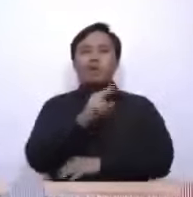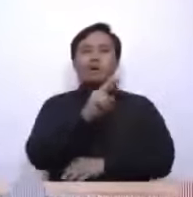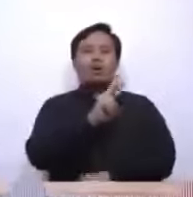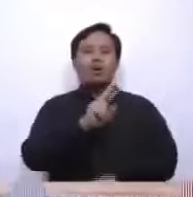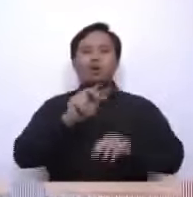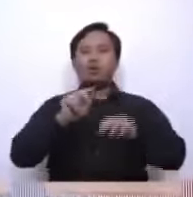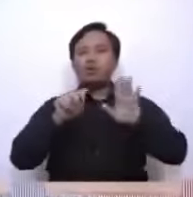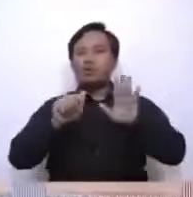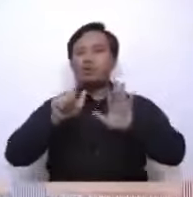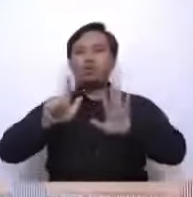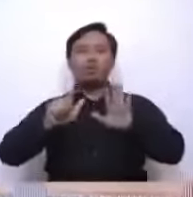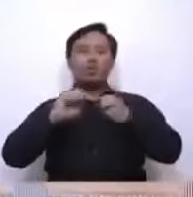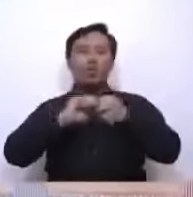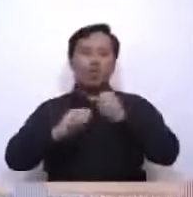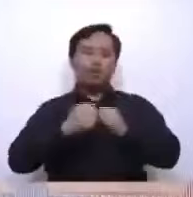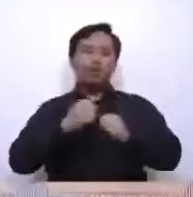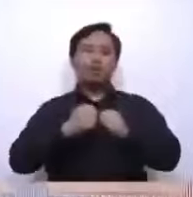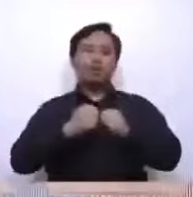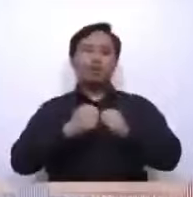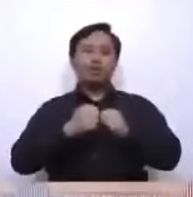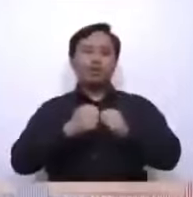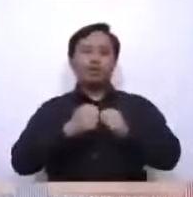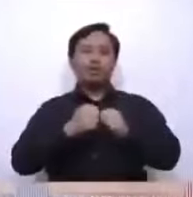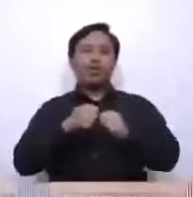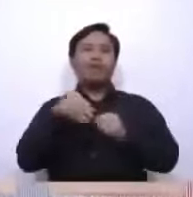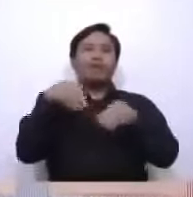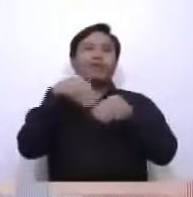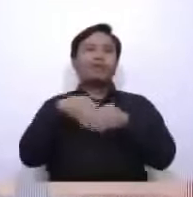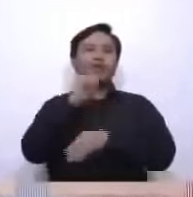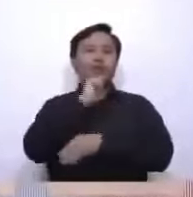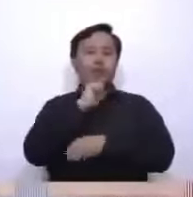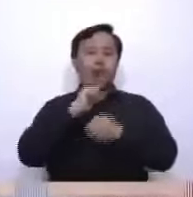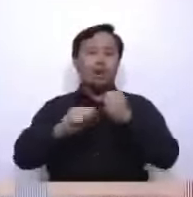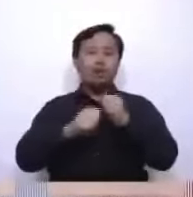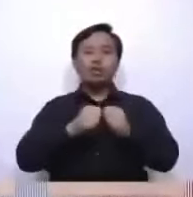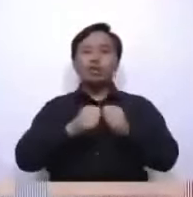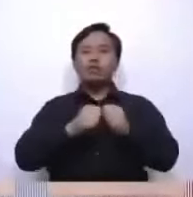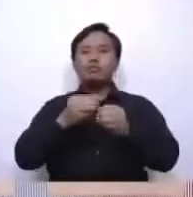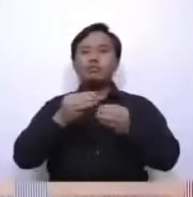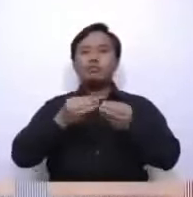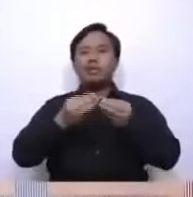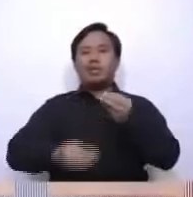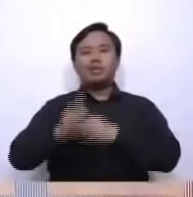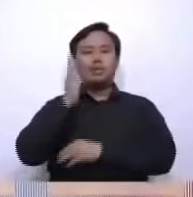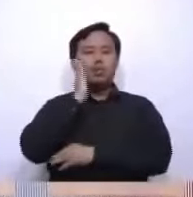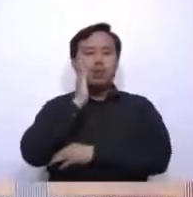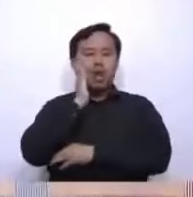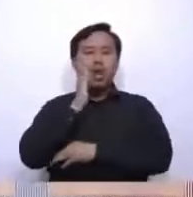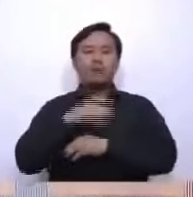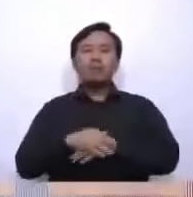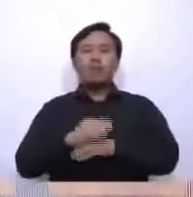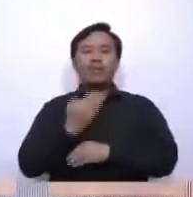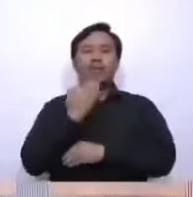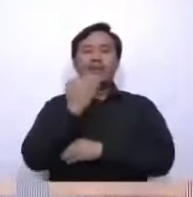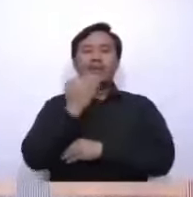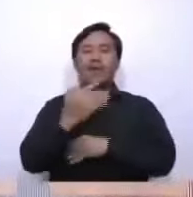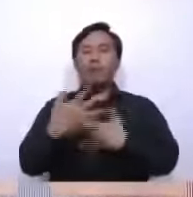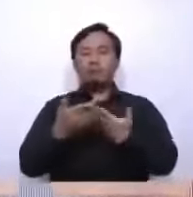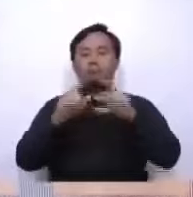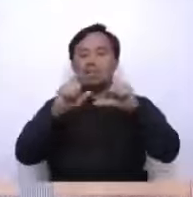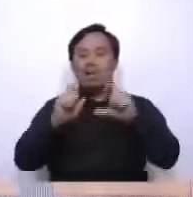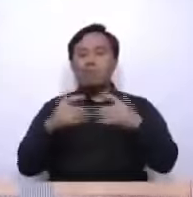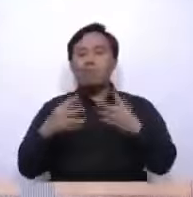2.247 kasus, yang di dalamnya termasuk generasi muda. Pertanyaannya, bagaimana strategi dan langkah yang akan Anda